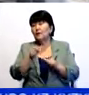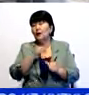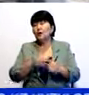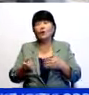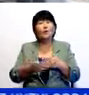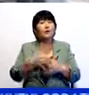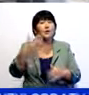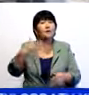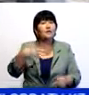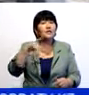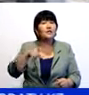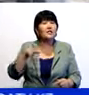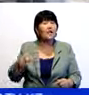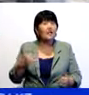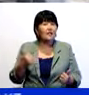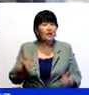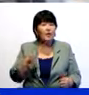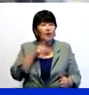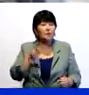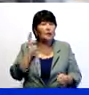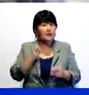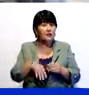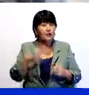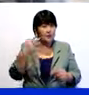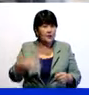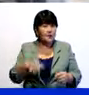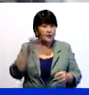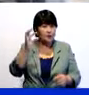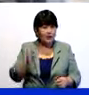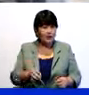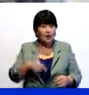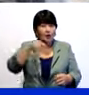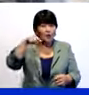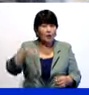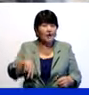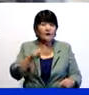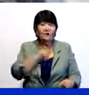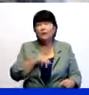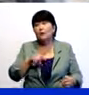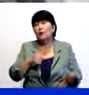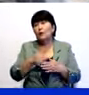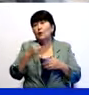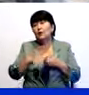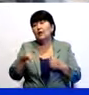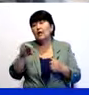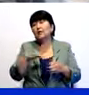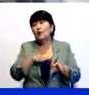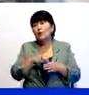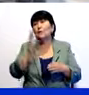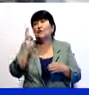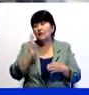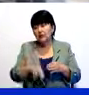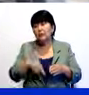около 50 человек. На данный момент завершено 50% буровых работ. До середины октября полностью